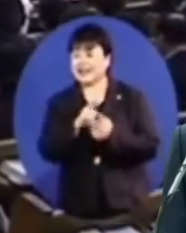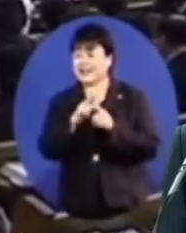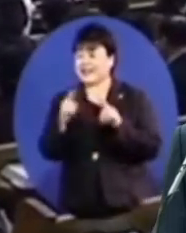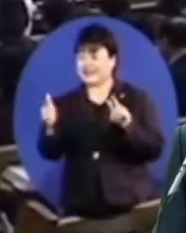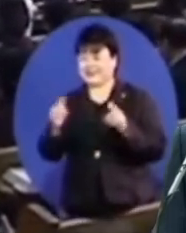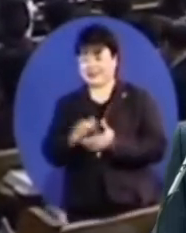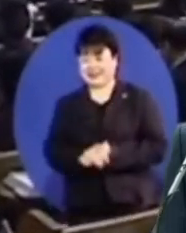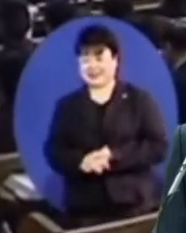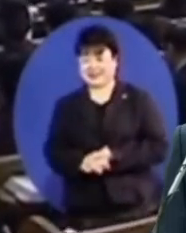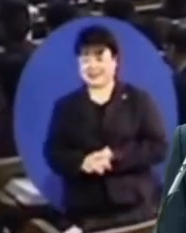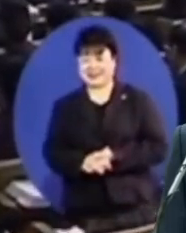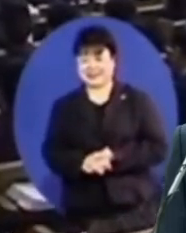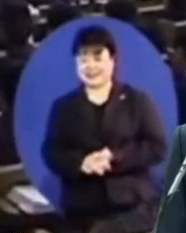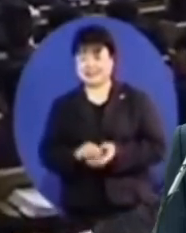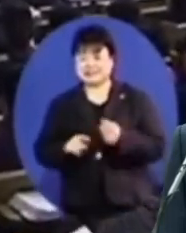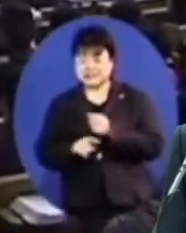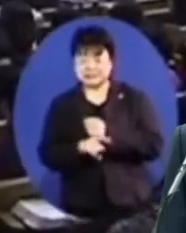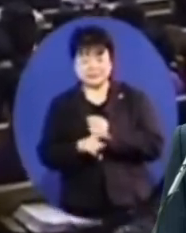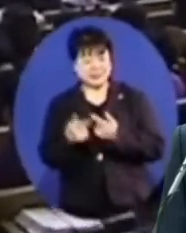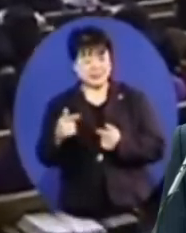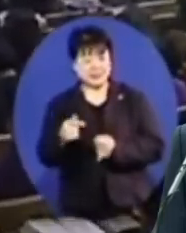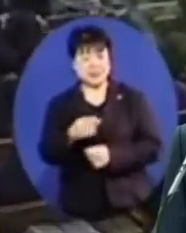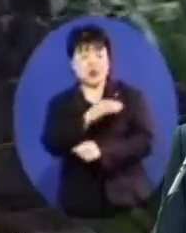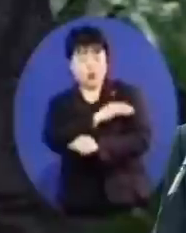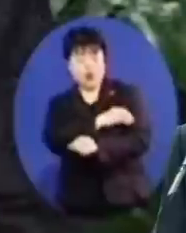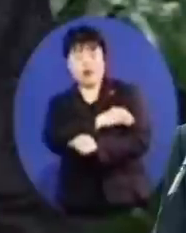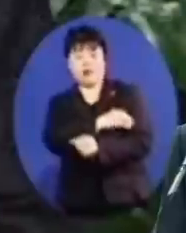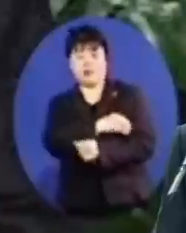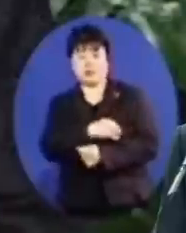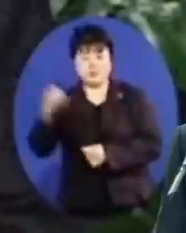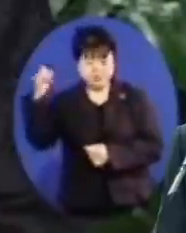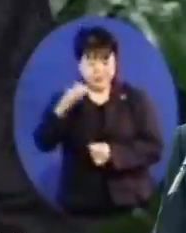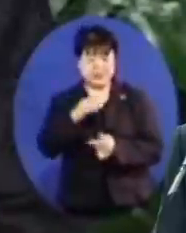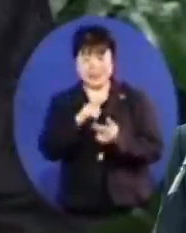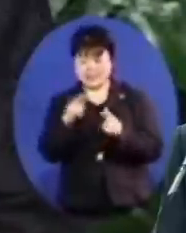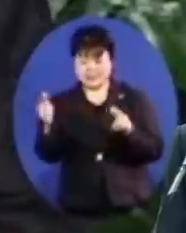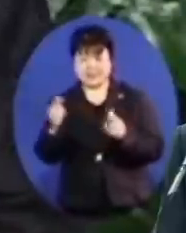빛도 의미도 아니고 권력도 빛과 의미가 아닙니다.